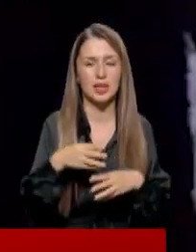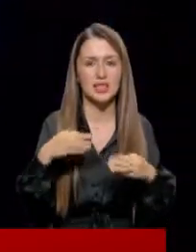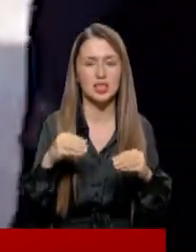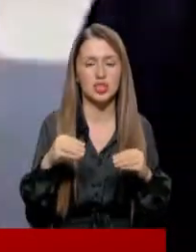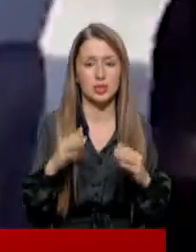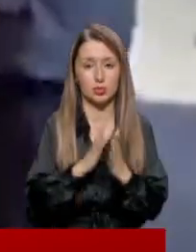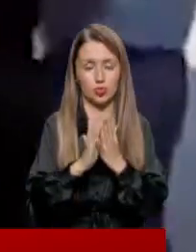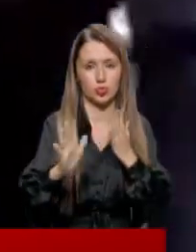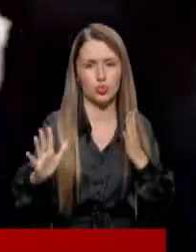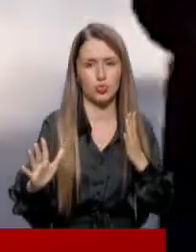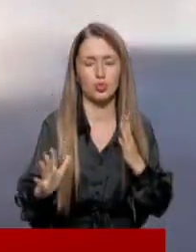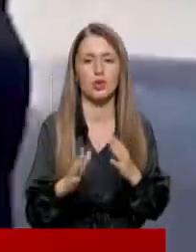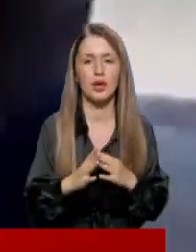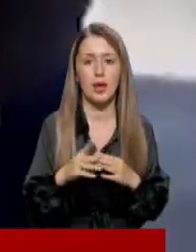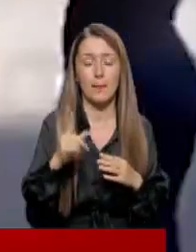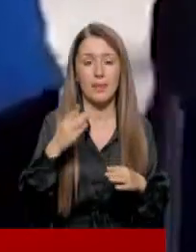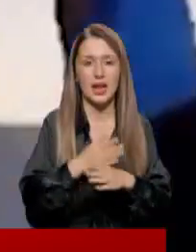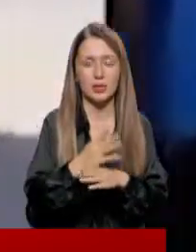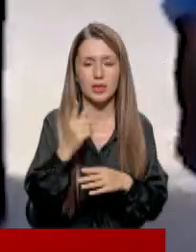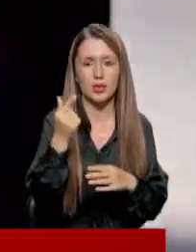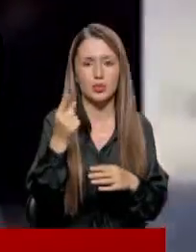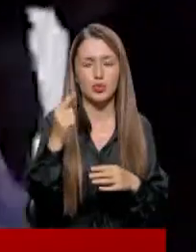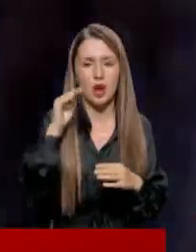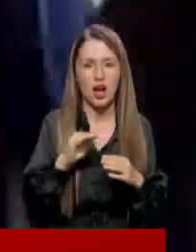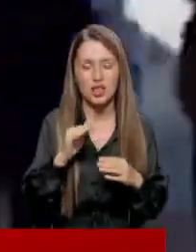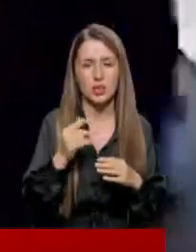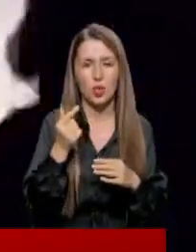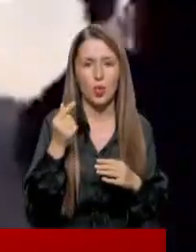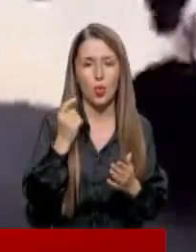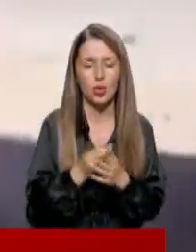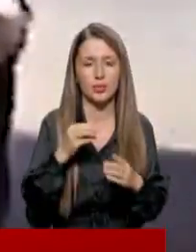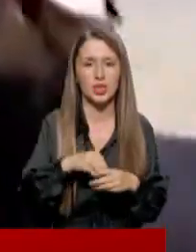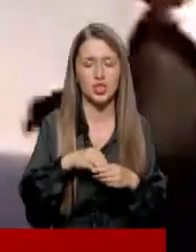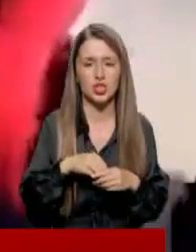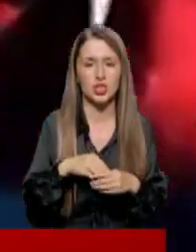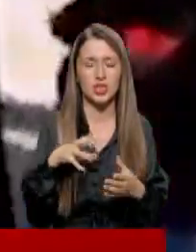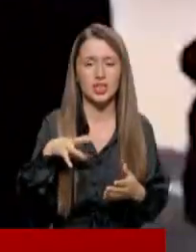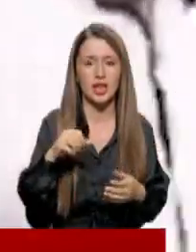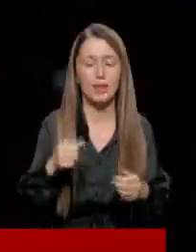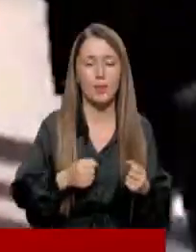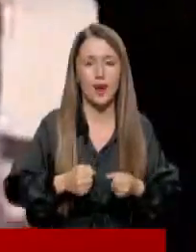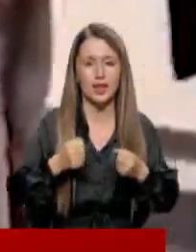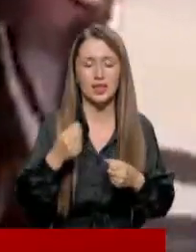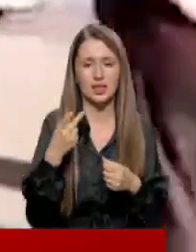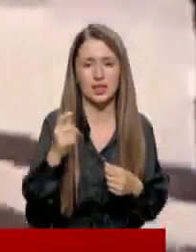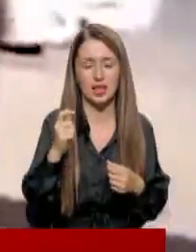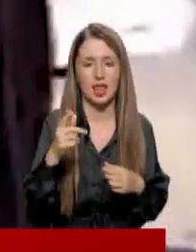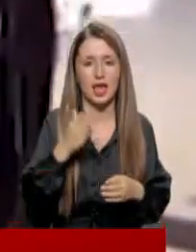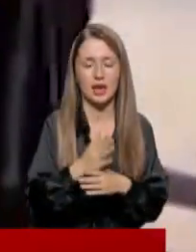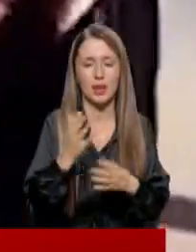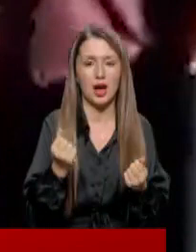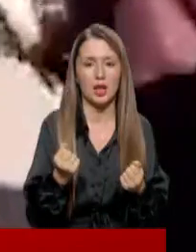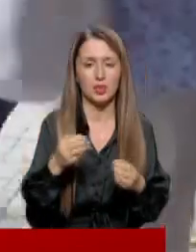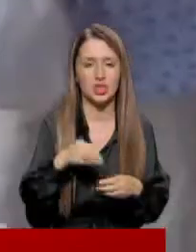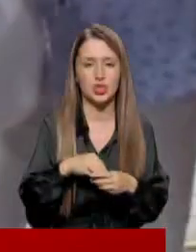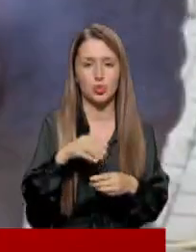kuyruk yüzlerce metre. Bir ekmekte 1,5 lira az ödeyebilmek için. Kent marketten 2 liraya ekmek alabilmek için saatlerce o